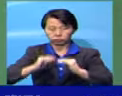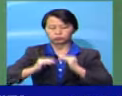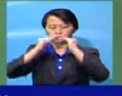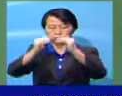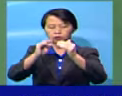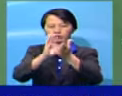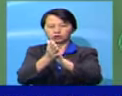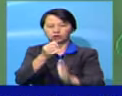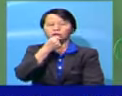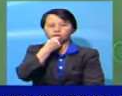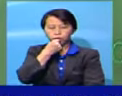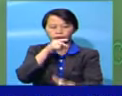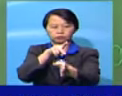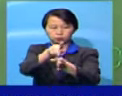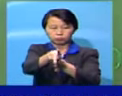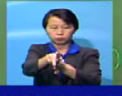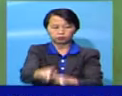taraf sebagai pengadil